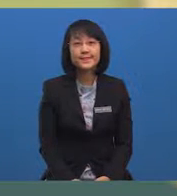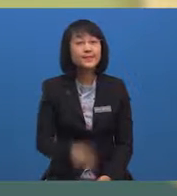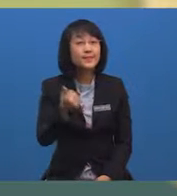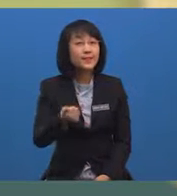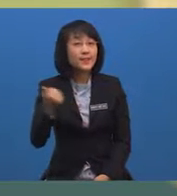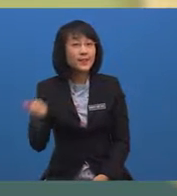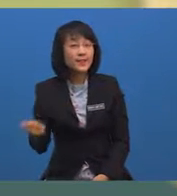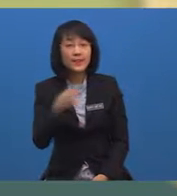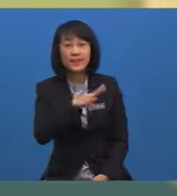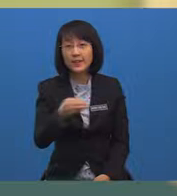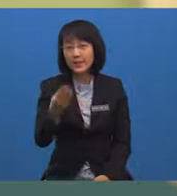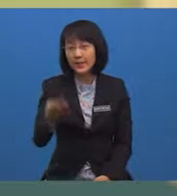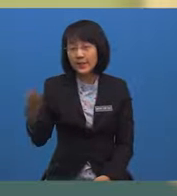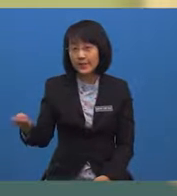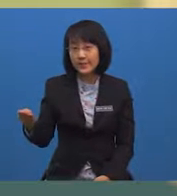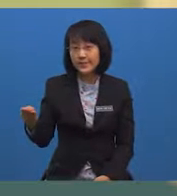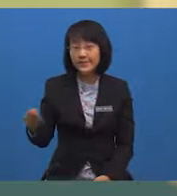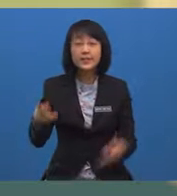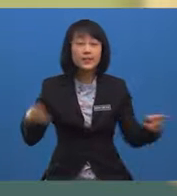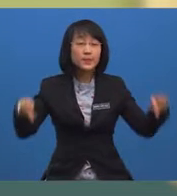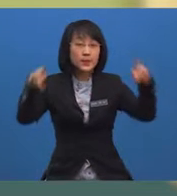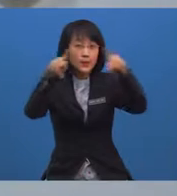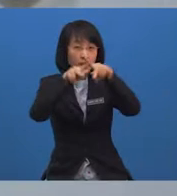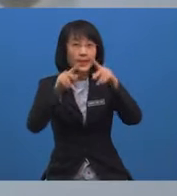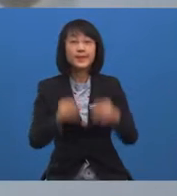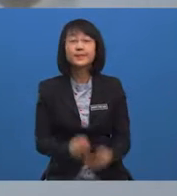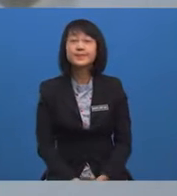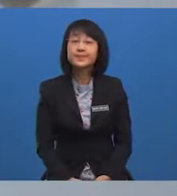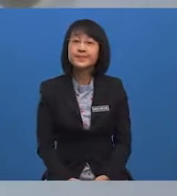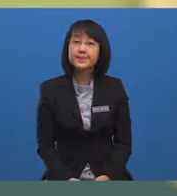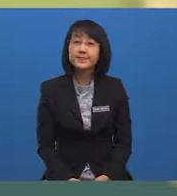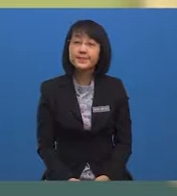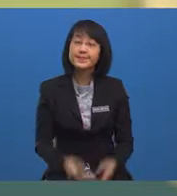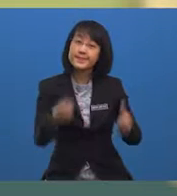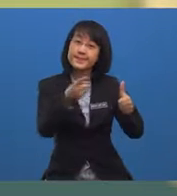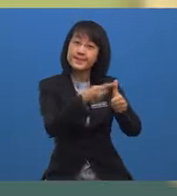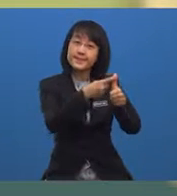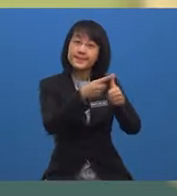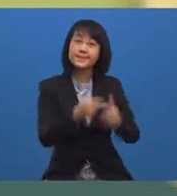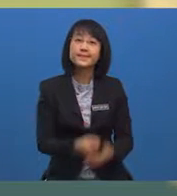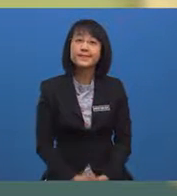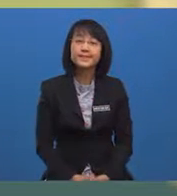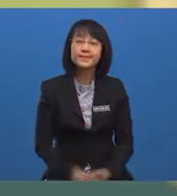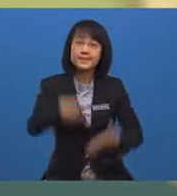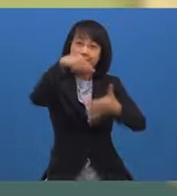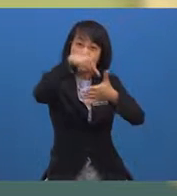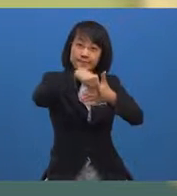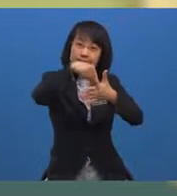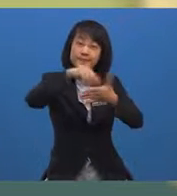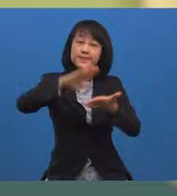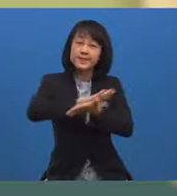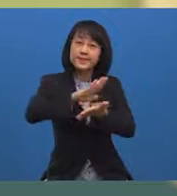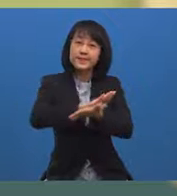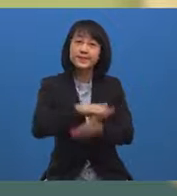bahan yang diperlukan ialah, pertama, klip kertas, ya murid-murid. Kita